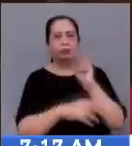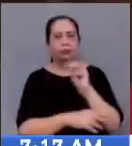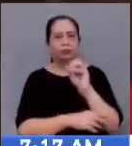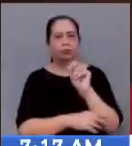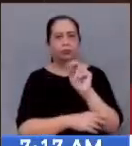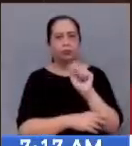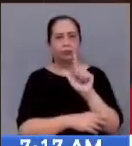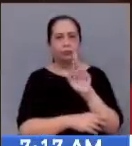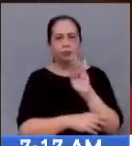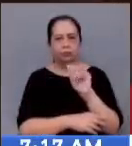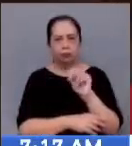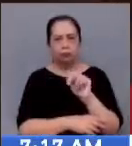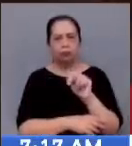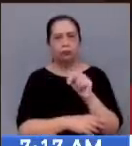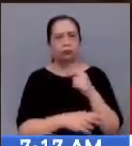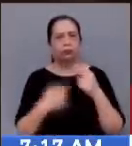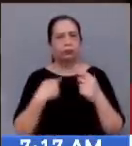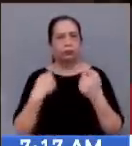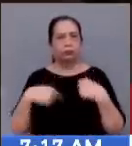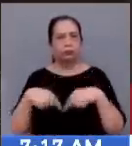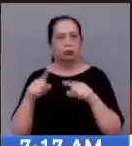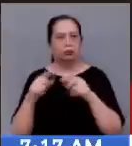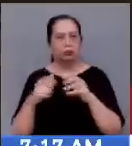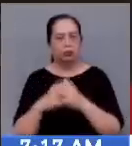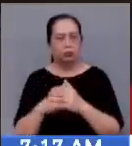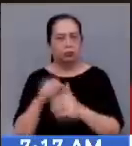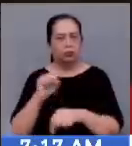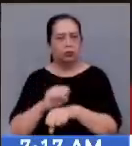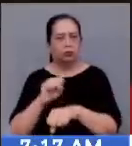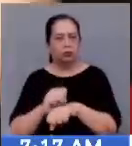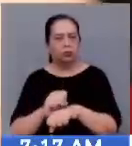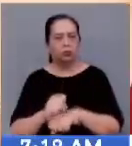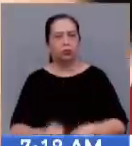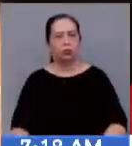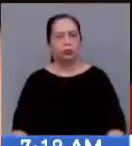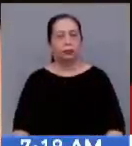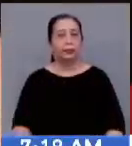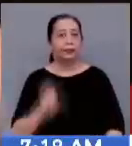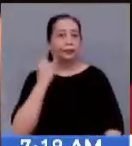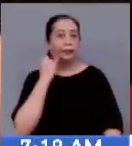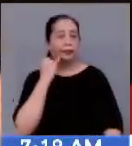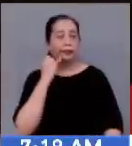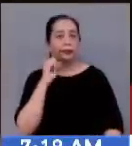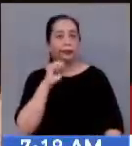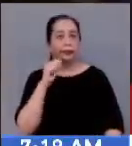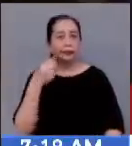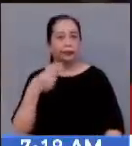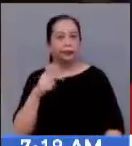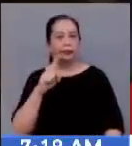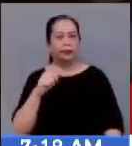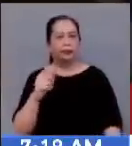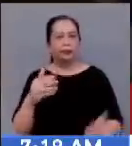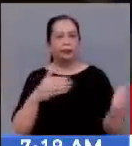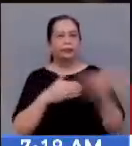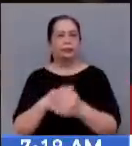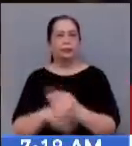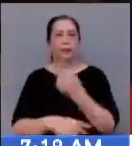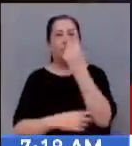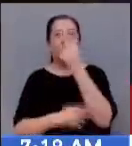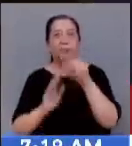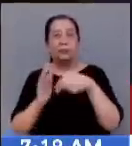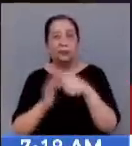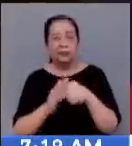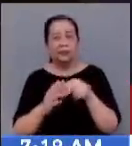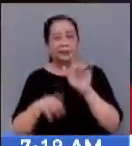Papunta ako sa ano, sa trabuhan ko. Papasok. Si Iza naman, kailangang i-advance ng 2 oras ang alis sa